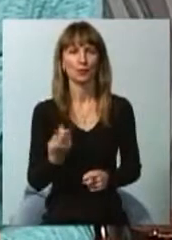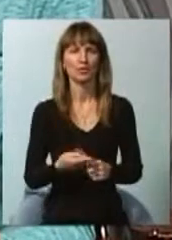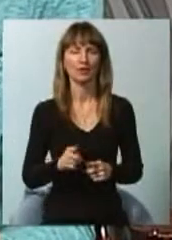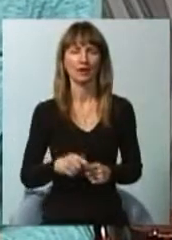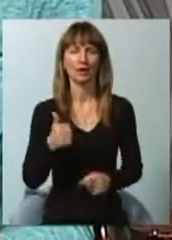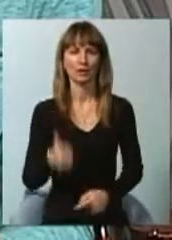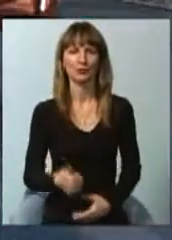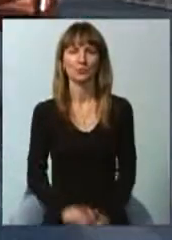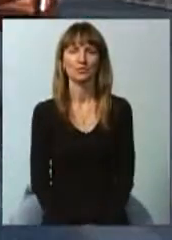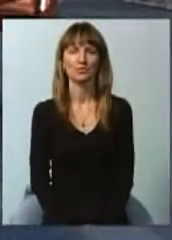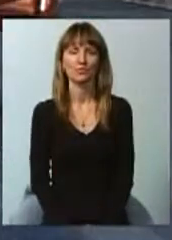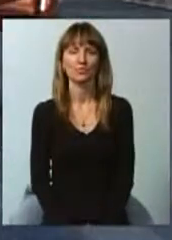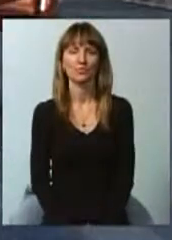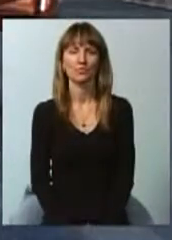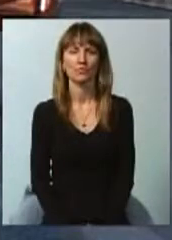ефективно?